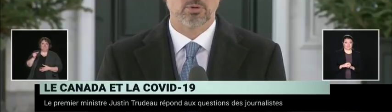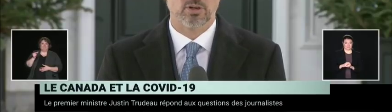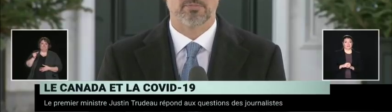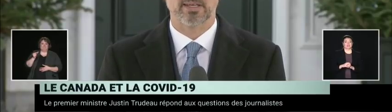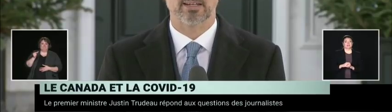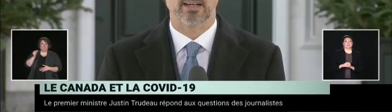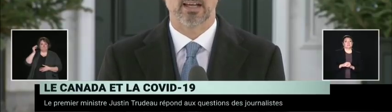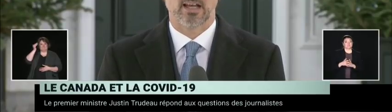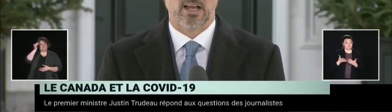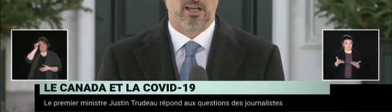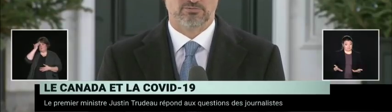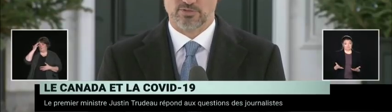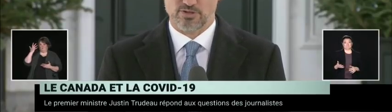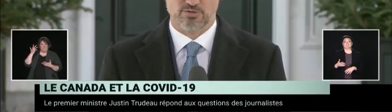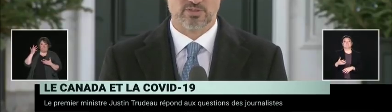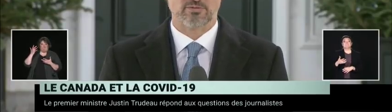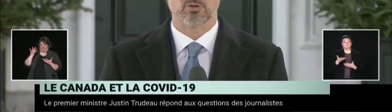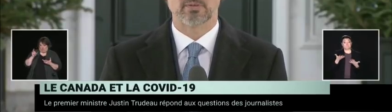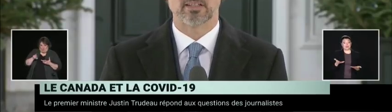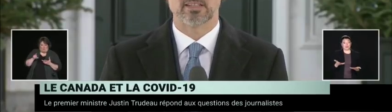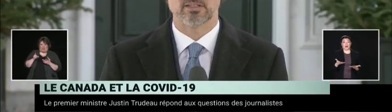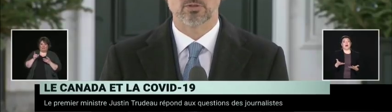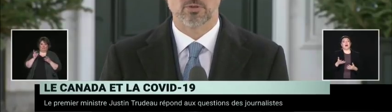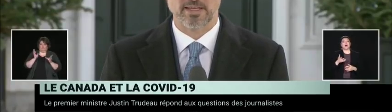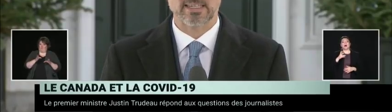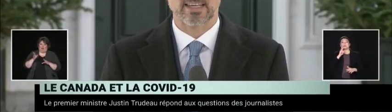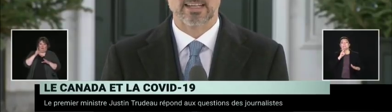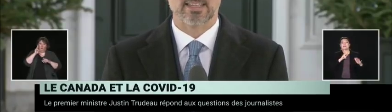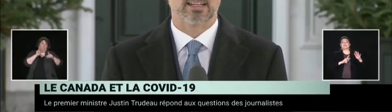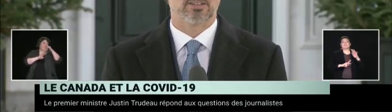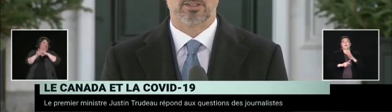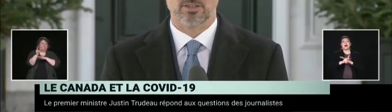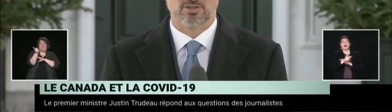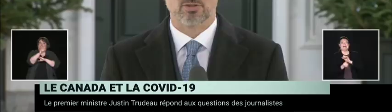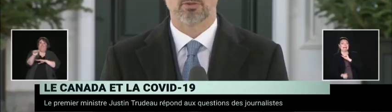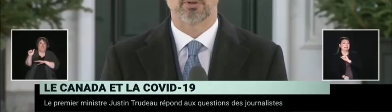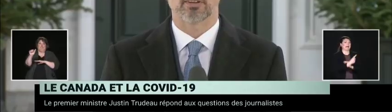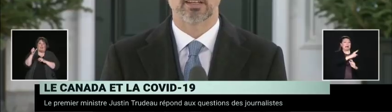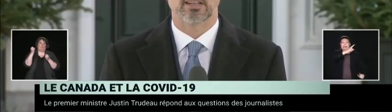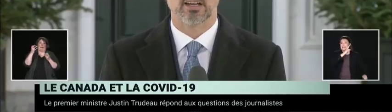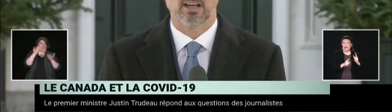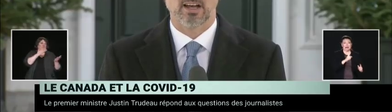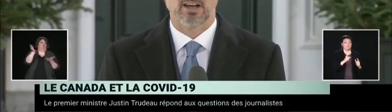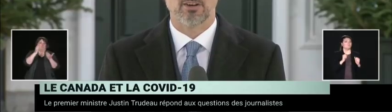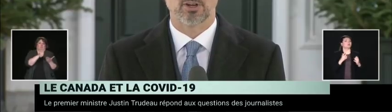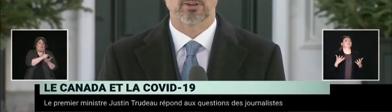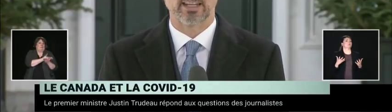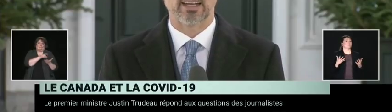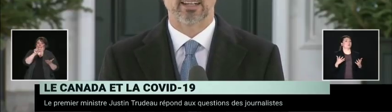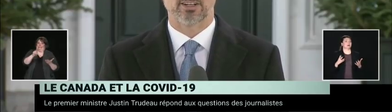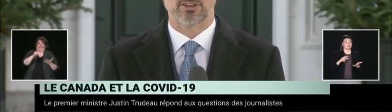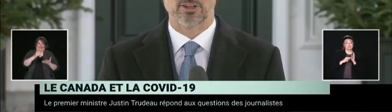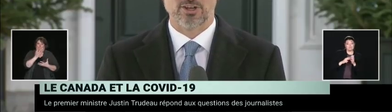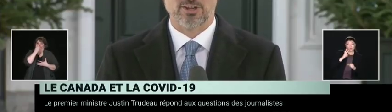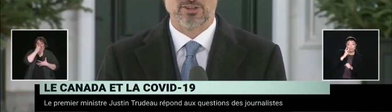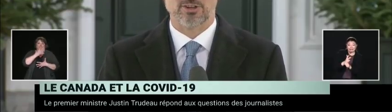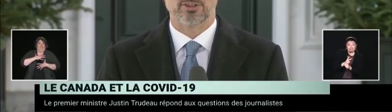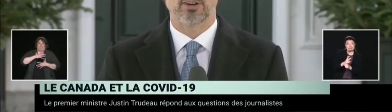préparer pour le pire. Nous avons demandé aux compagnies canadiennes qui se sont portées